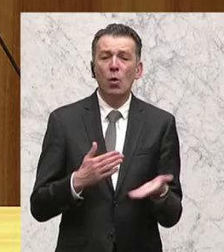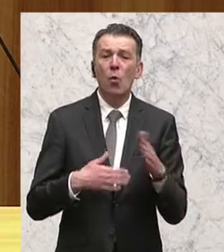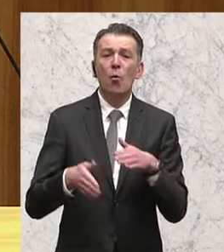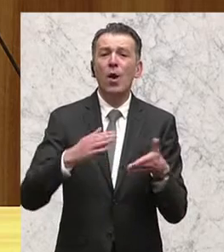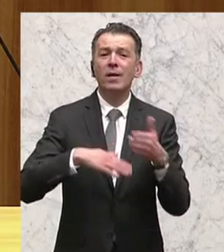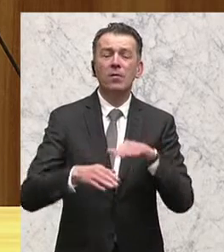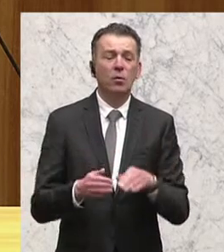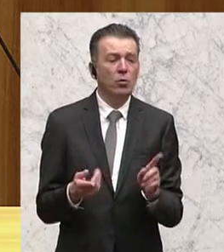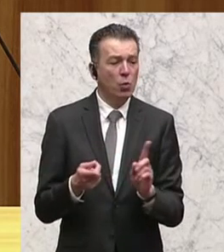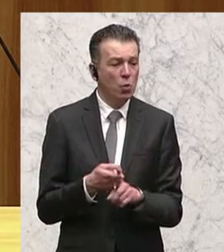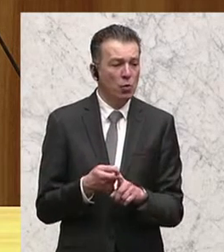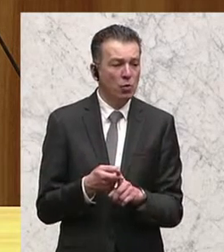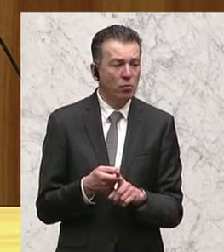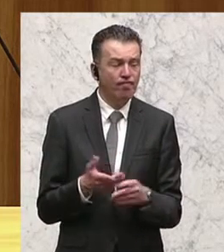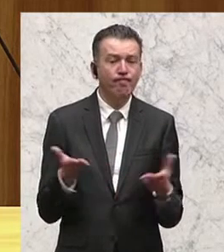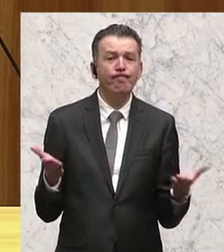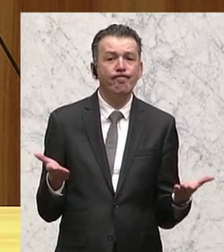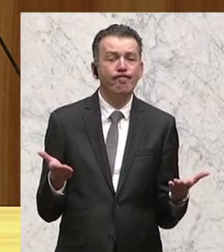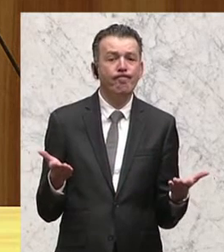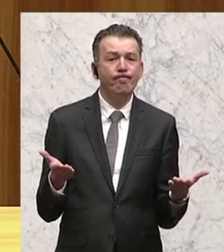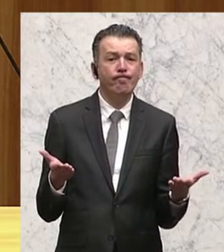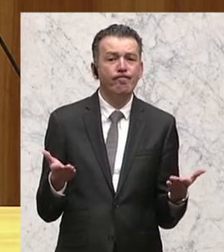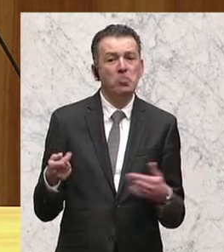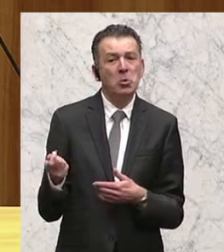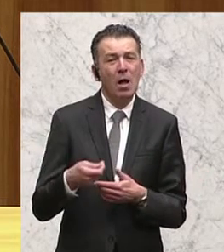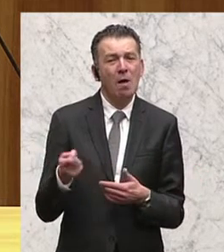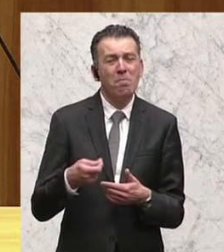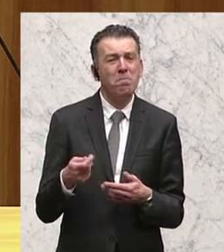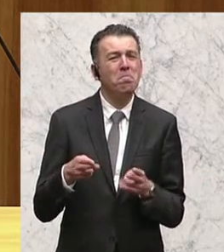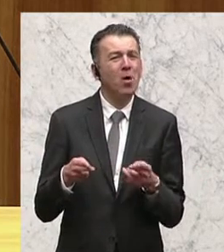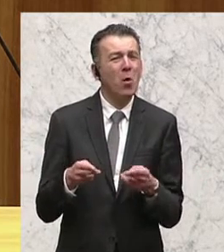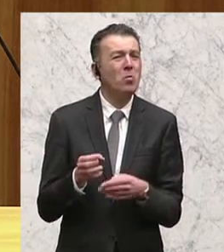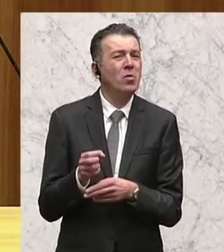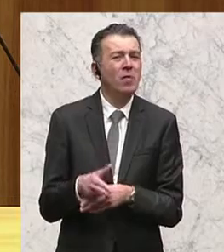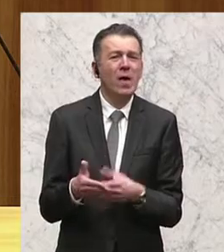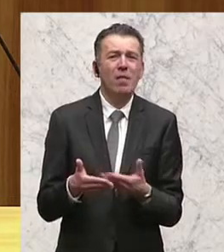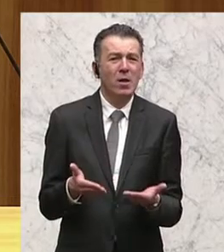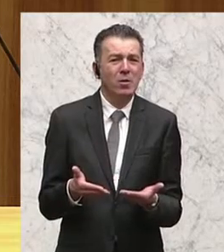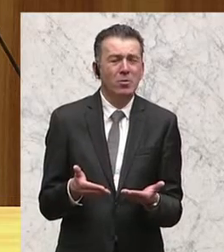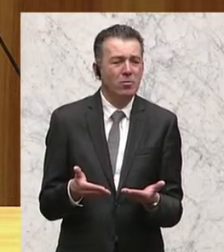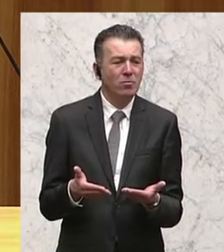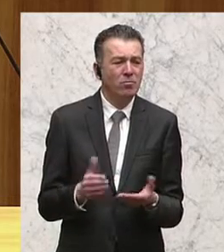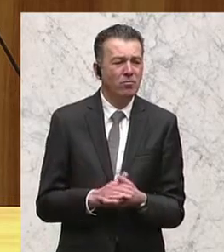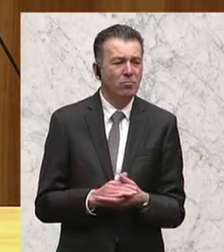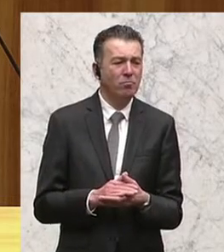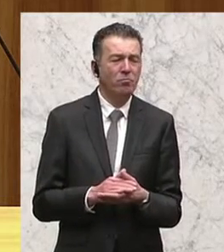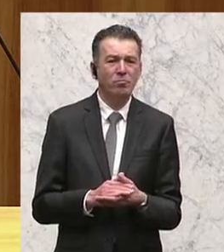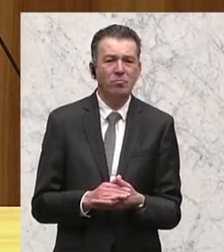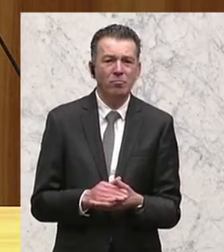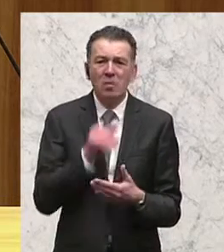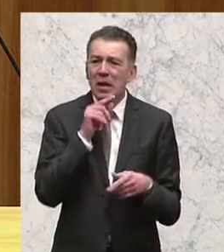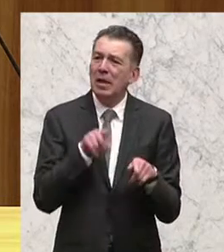Kumulation, andererseits auch, welchen Zweck haben diese Strafen, über die wir reden. Es ist ein Unterschied, ob es um, weiß ich nicht,